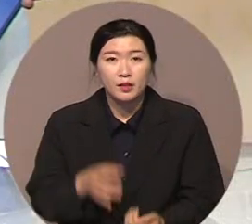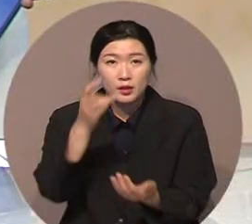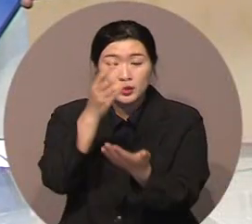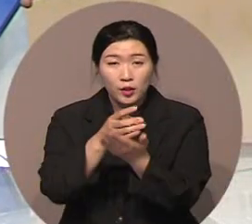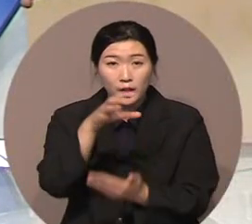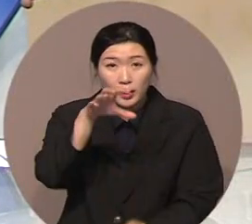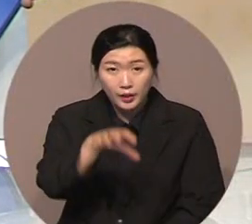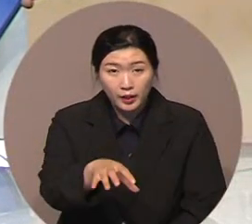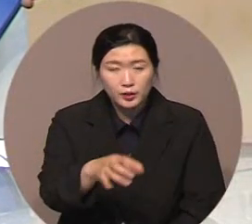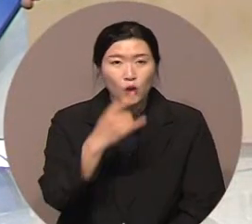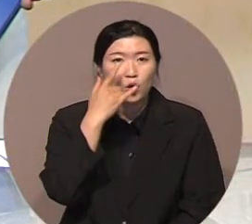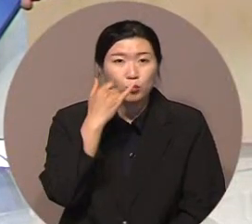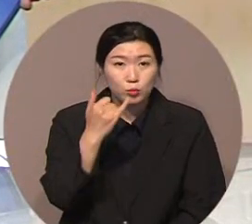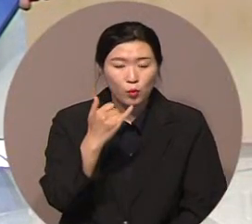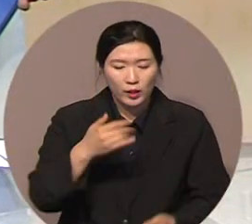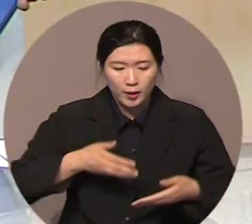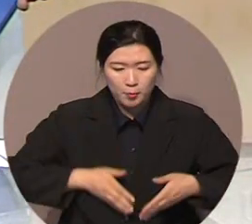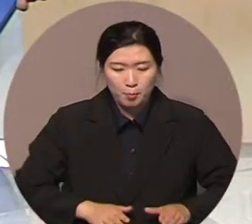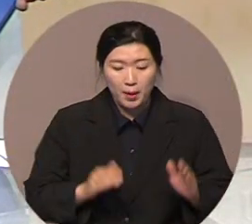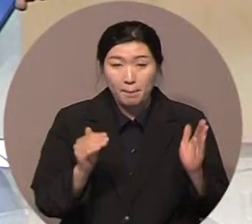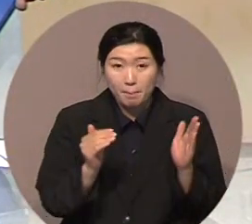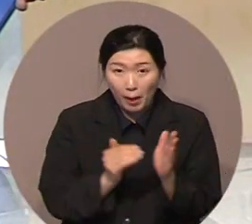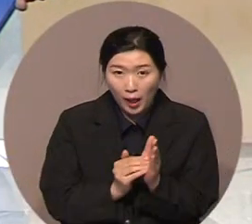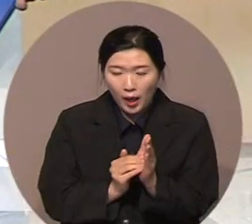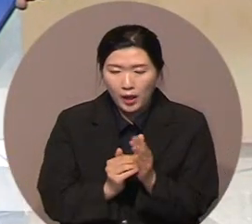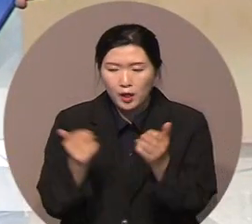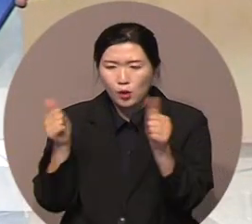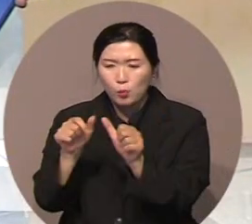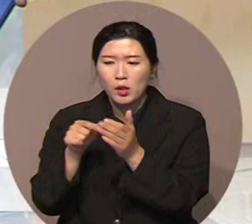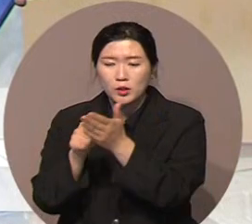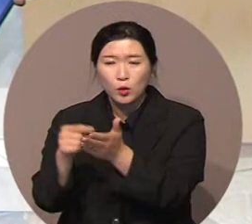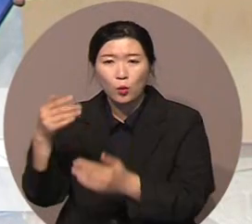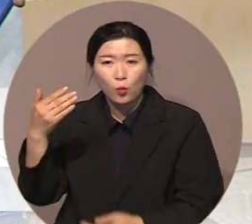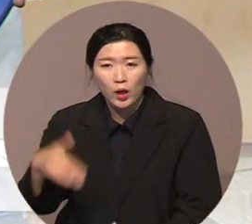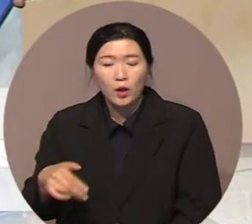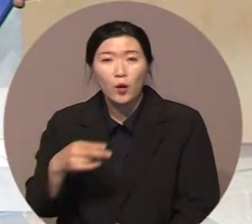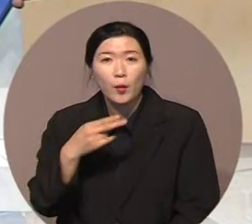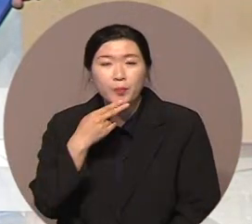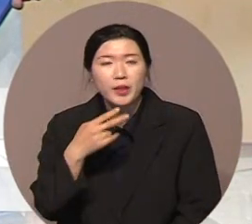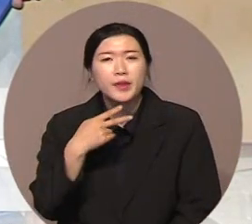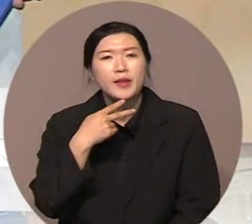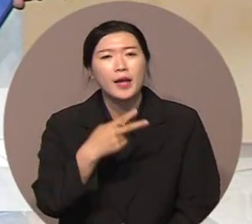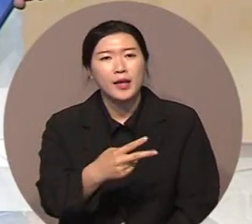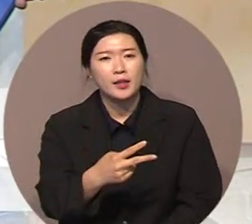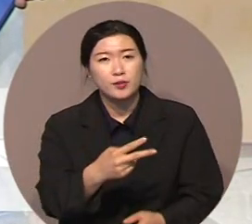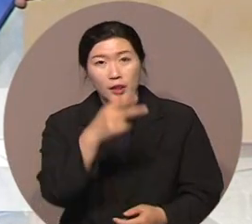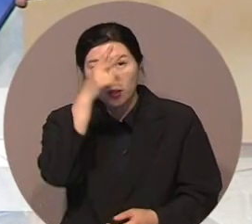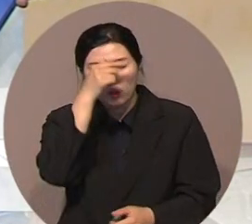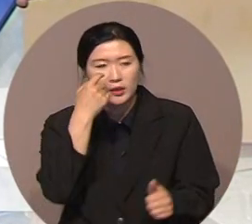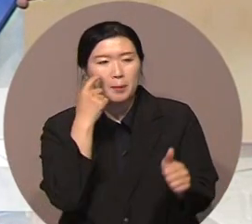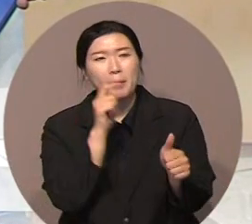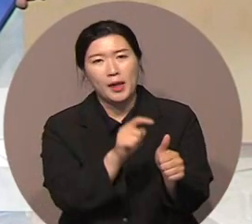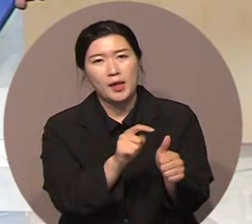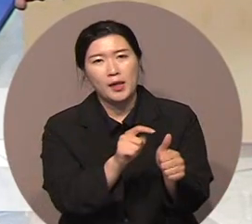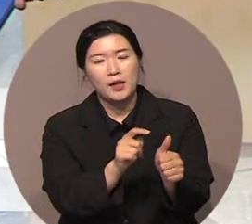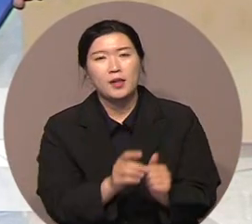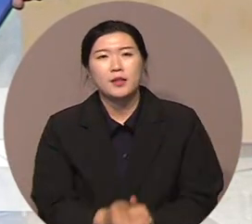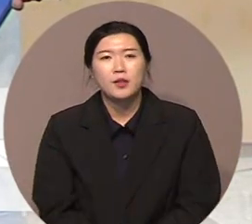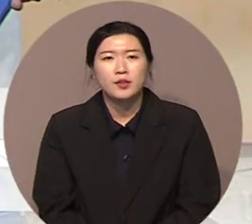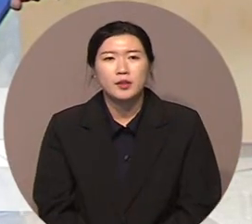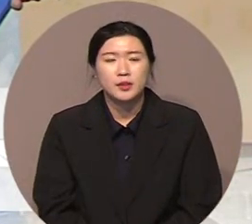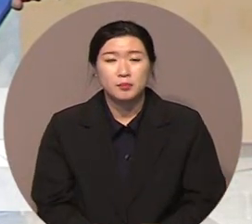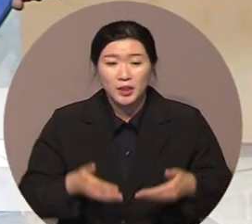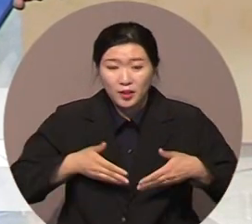철원에서 부모가 출산 뒤 출생 신고를 하지 않고 방치했던 두살배기 아이가 경찰에 발견됐습니다